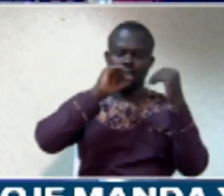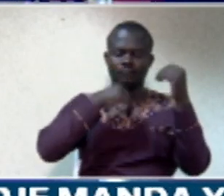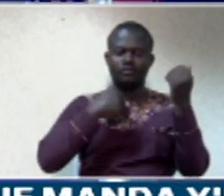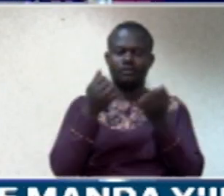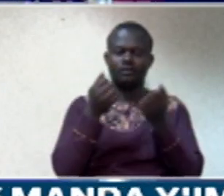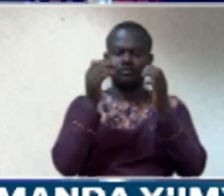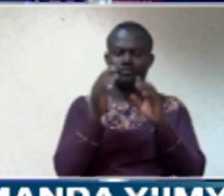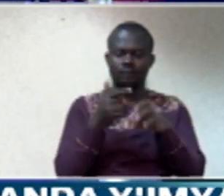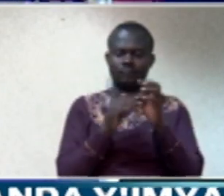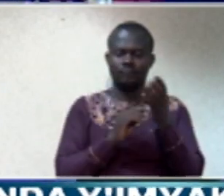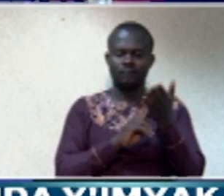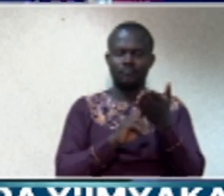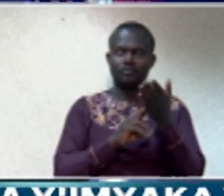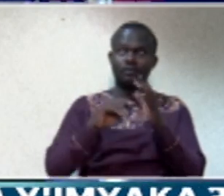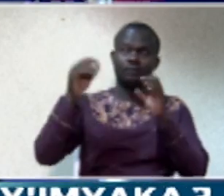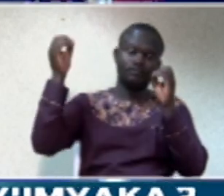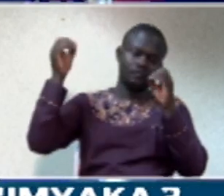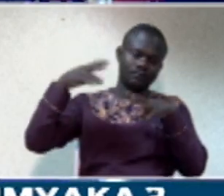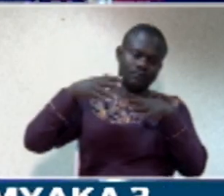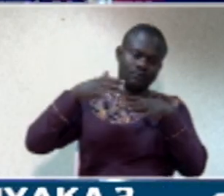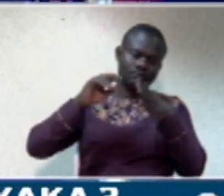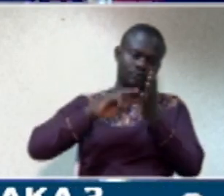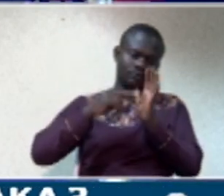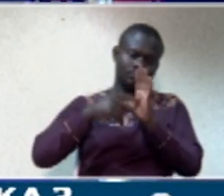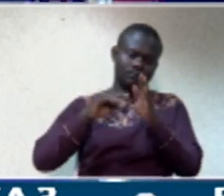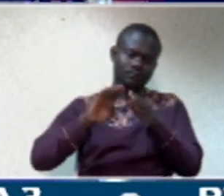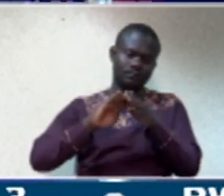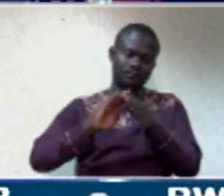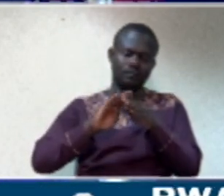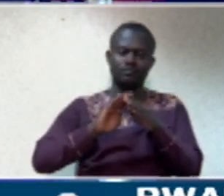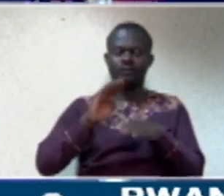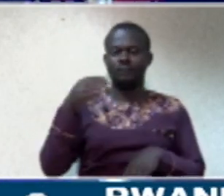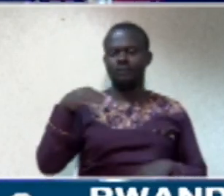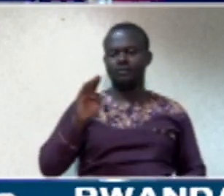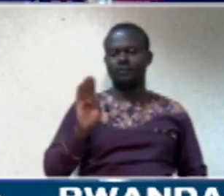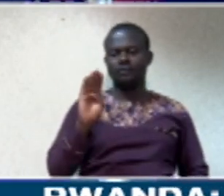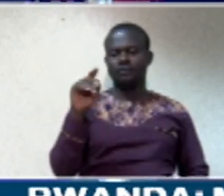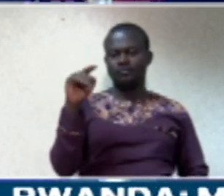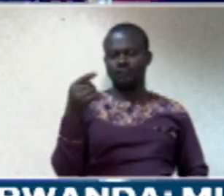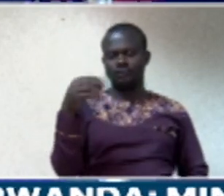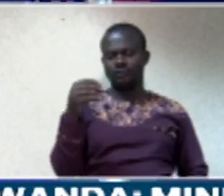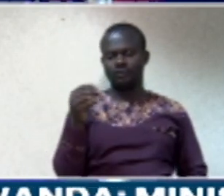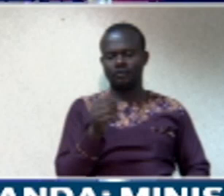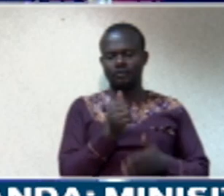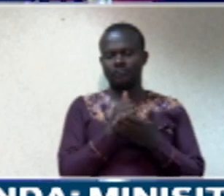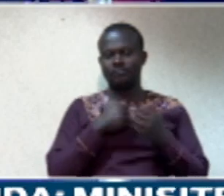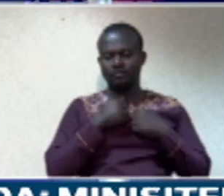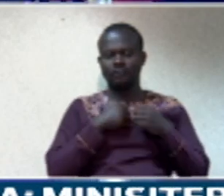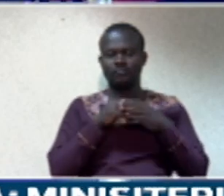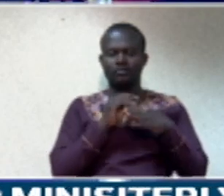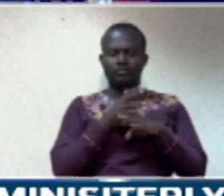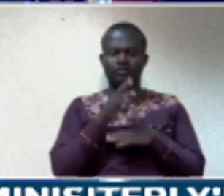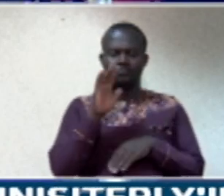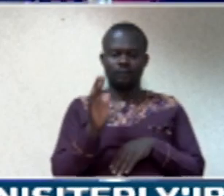kandi dukoresha imirasire y'izuba. N'umushinga wa miliyari y'amadolari uzafasha u Rwanda guhanga imirimo kubasaga 5,000